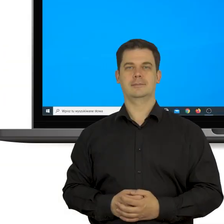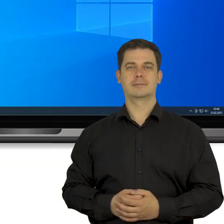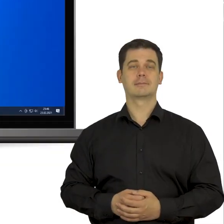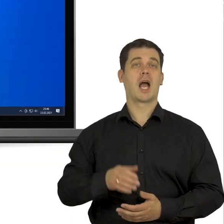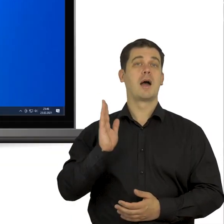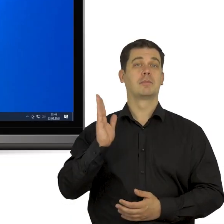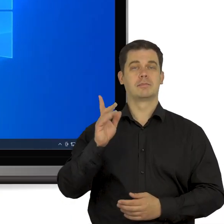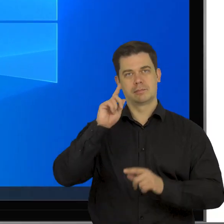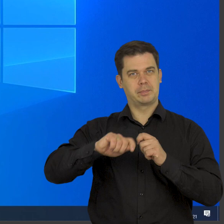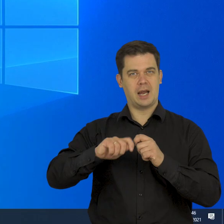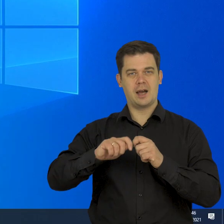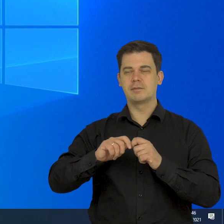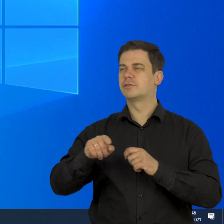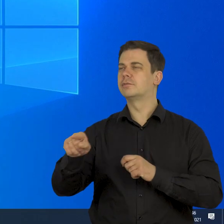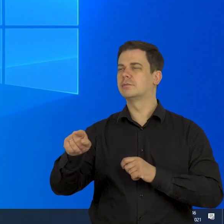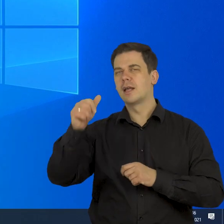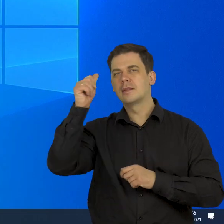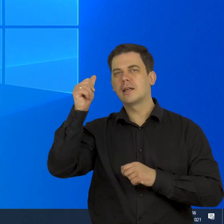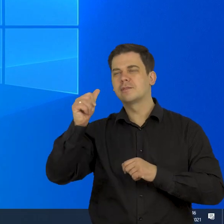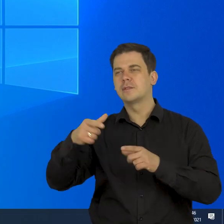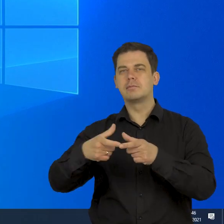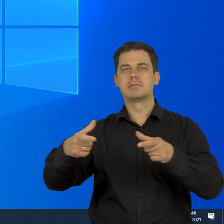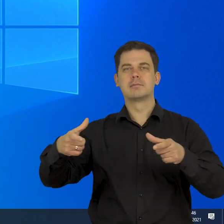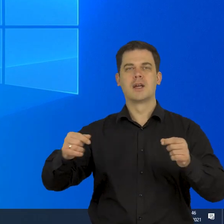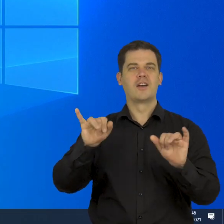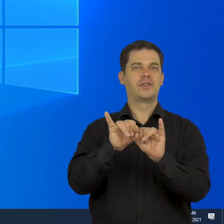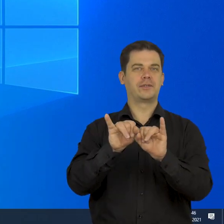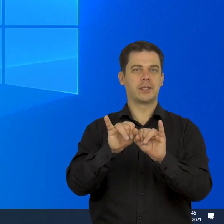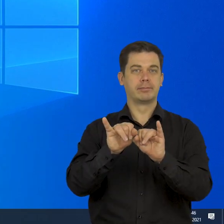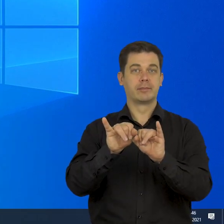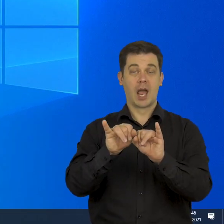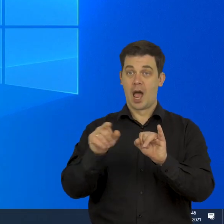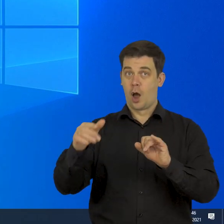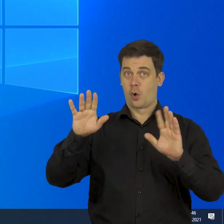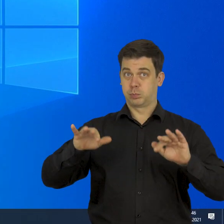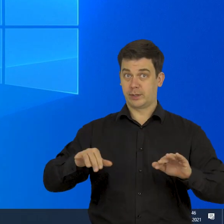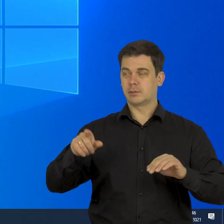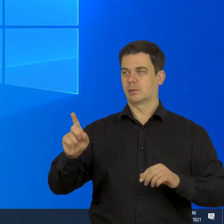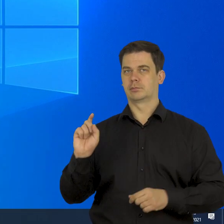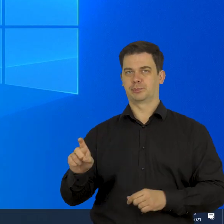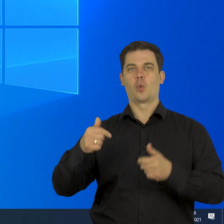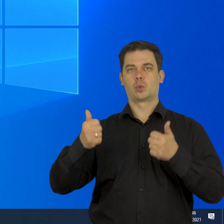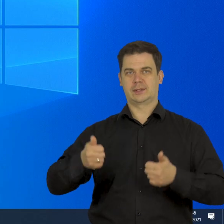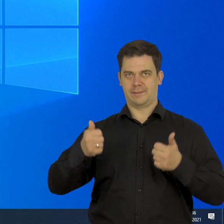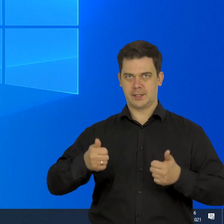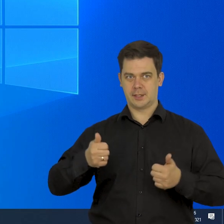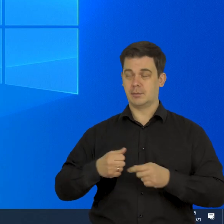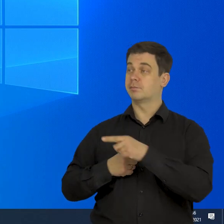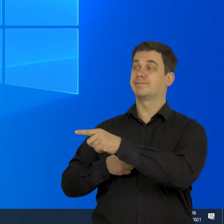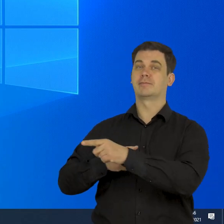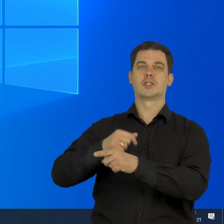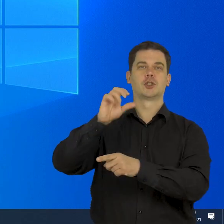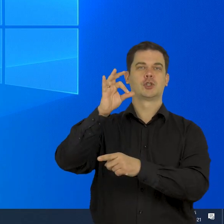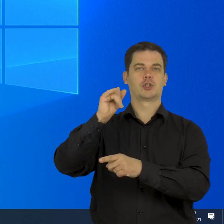a następnie sprawdź, jak nazywa się Twoja karta Wi-Fi. W komputerze wejdź do ustawień i wybierz sieć